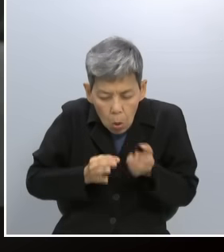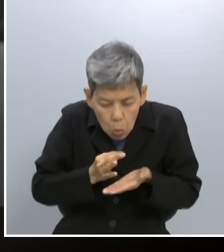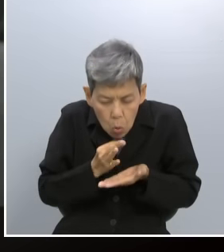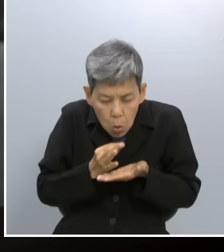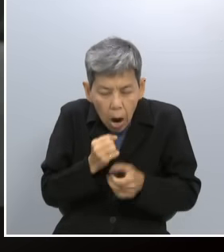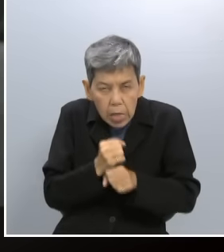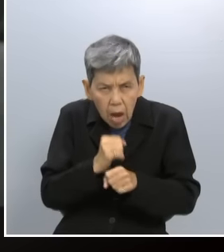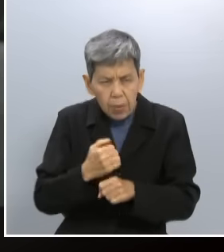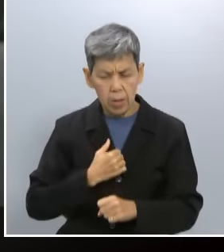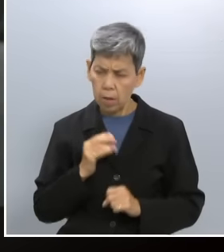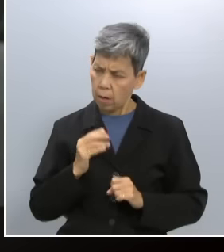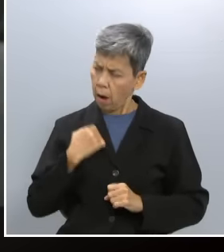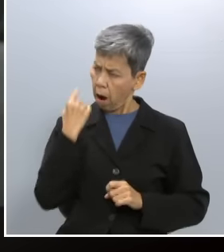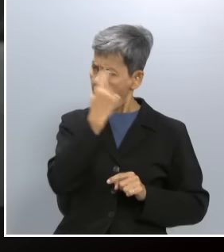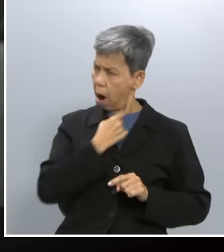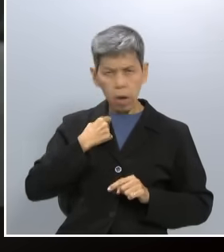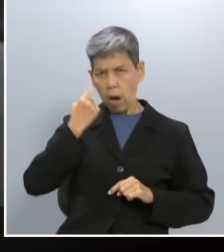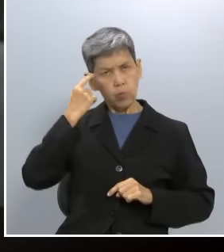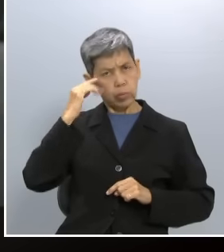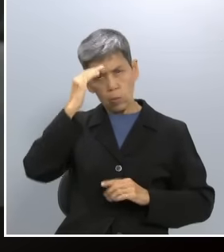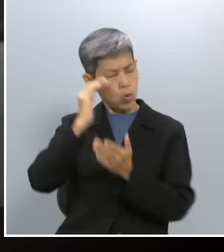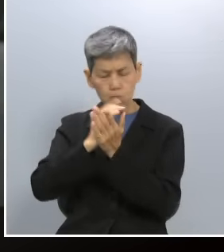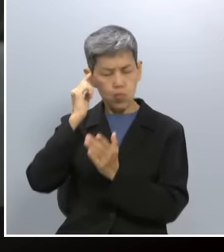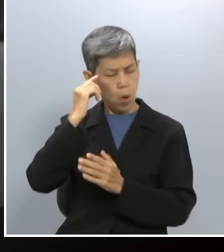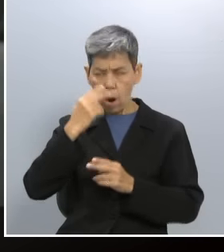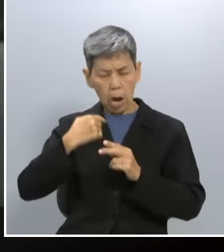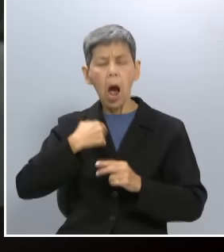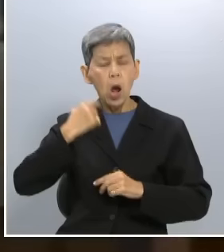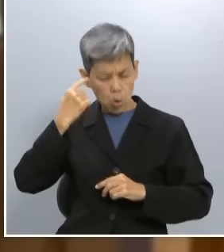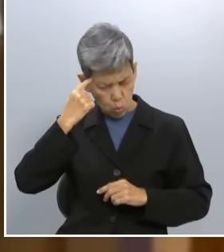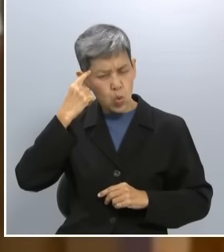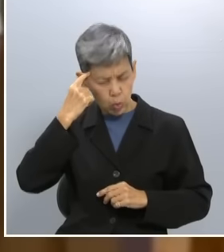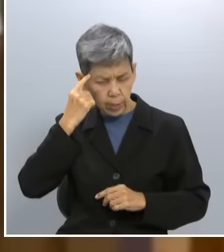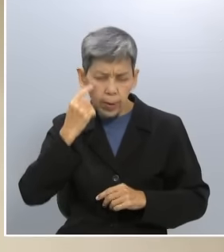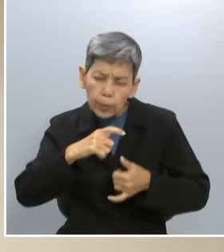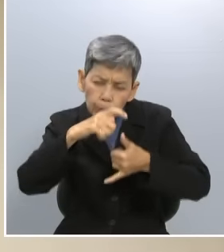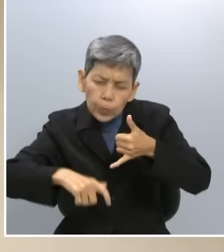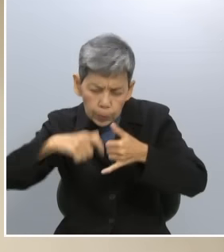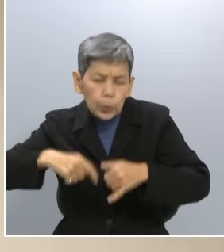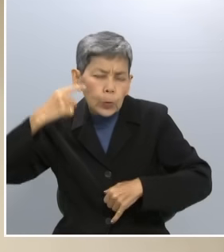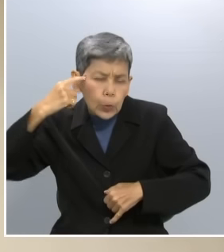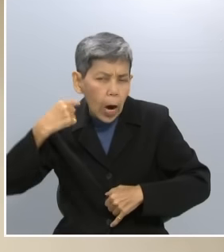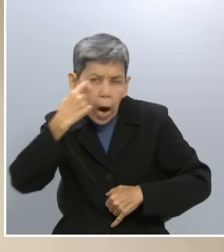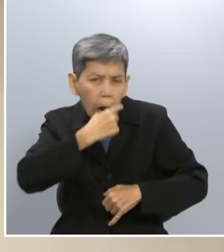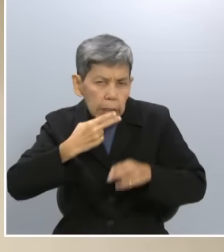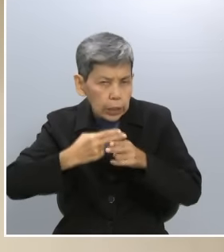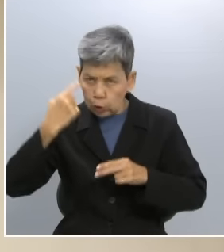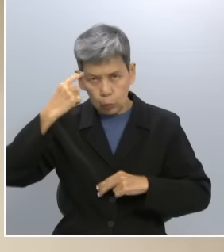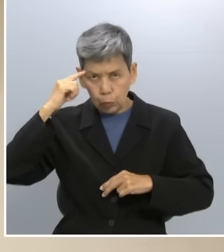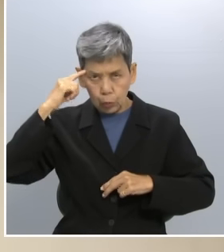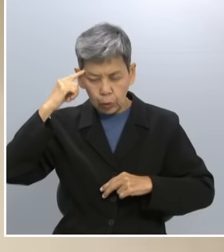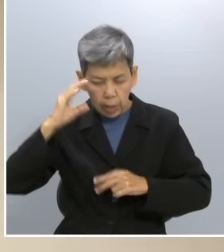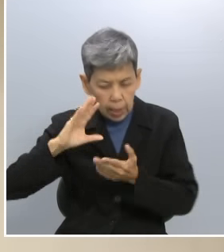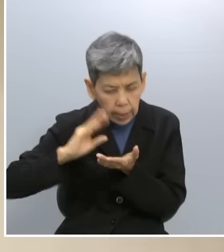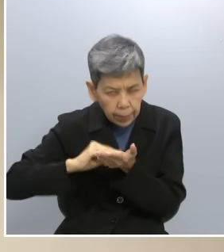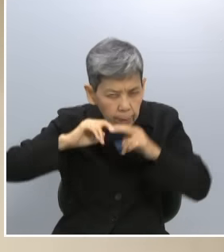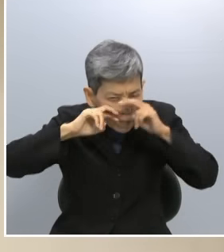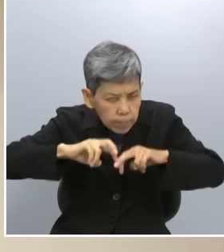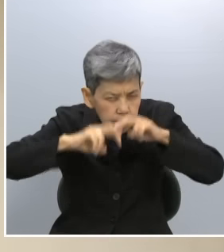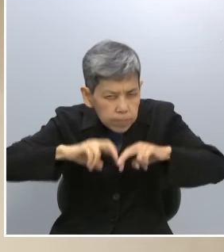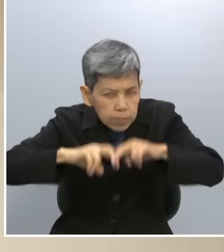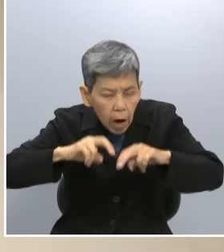ไม่รู้นะครับว่าบุคคลที่มาเปิดห้องเนี่ยเป็นใครชื่ออะไรรู้แต่เพียงรูปพรรณสันฐานเท่านั้นนะครับแล้วก็พยายามเก็บข้อมูลอย่างต่อเนื่องมาตลอดจ